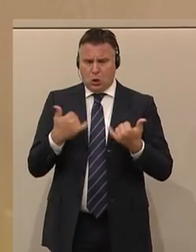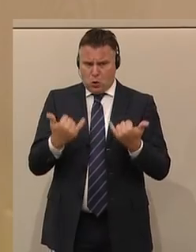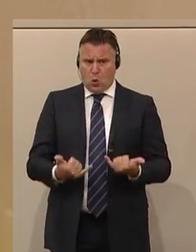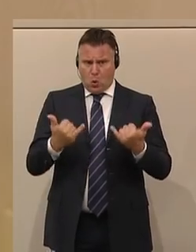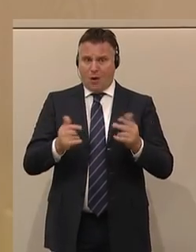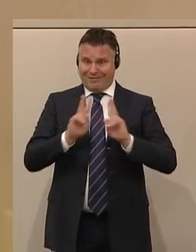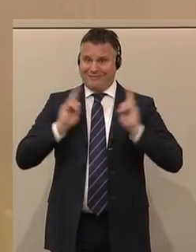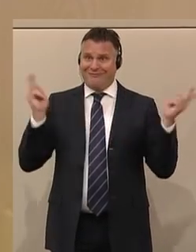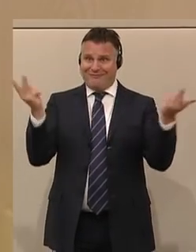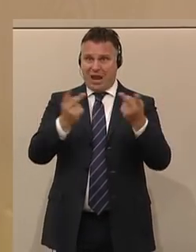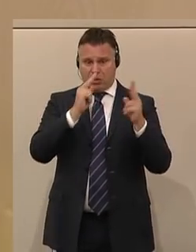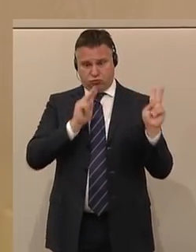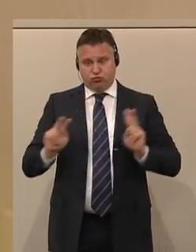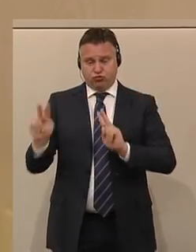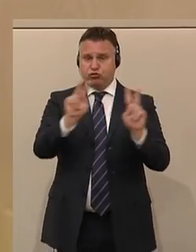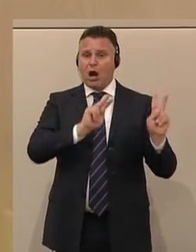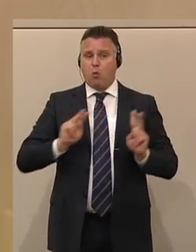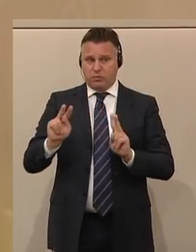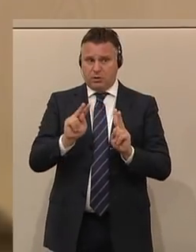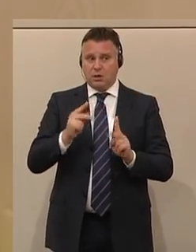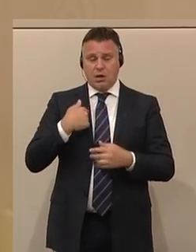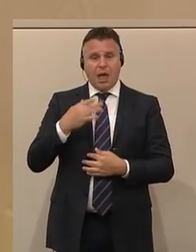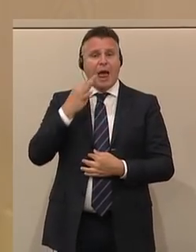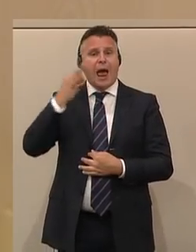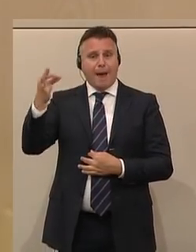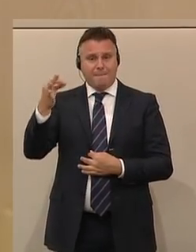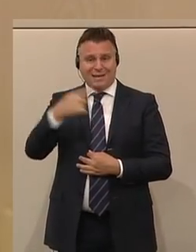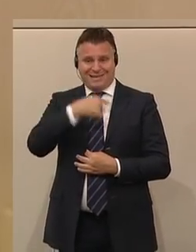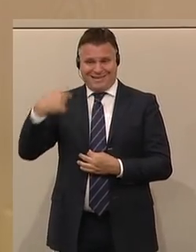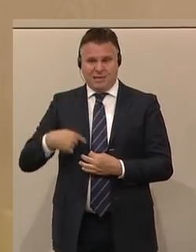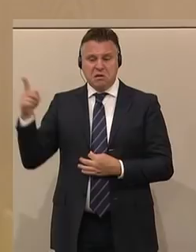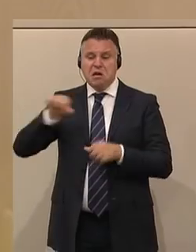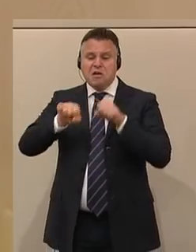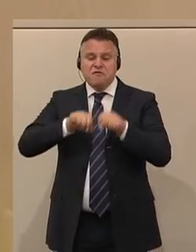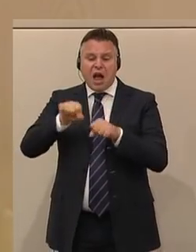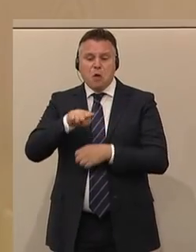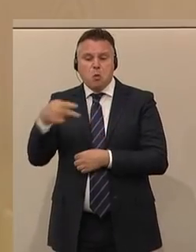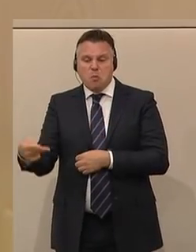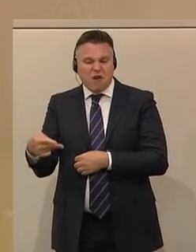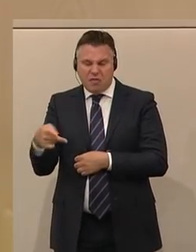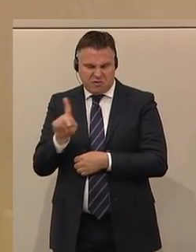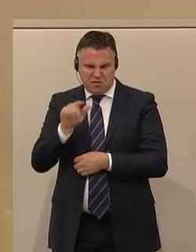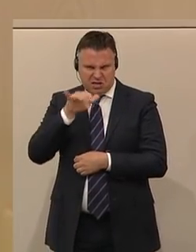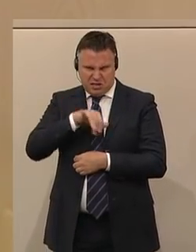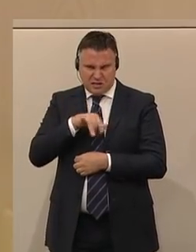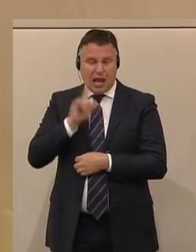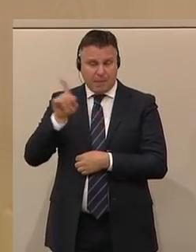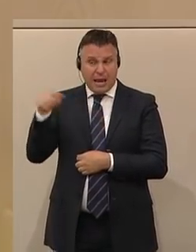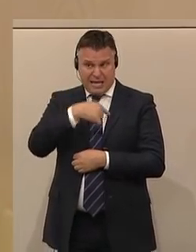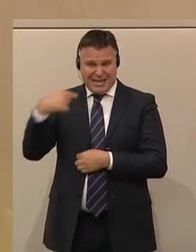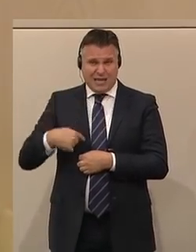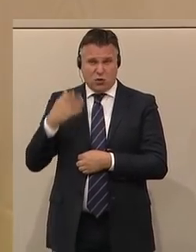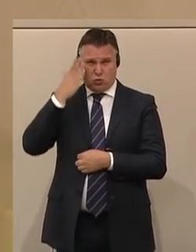einer Welt leben, wo wir schon davon abhängig sind, was in China passiert. Nicht, ob dort ein Fahrradl umfällt, aber wenn China